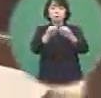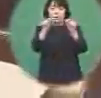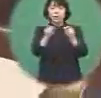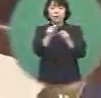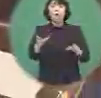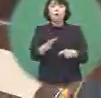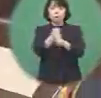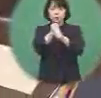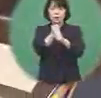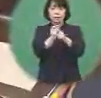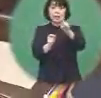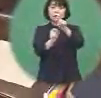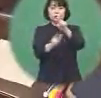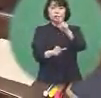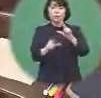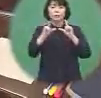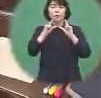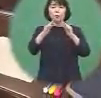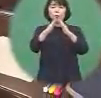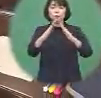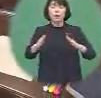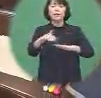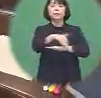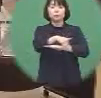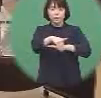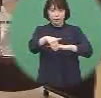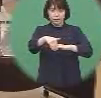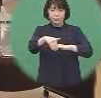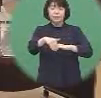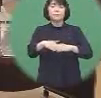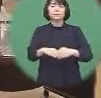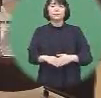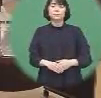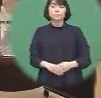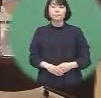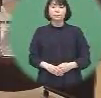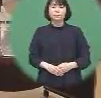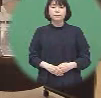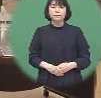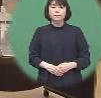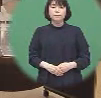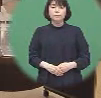まとめ10月に報告会を開くことにしています